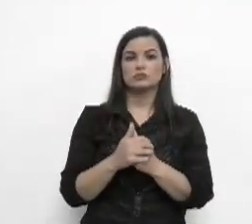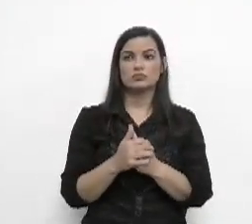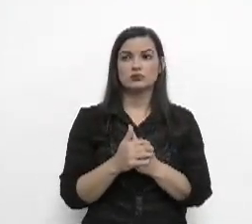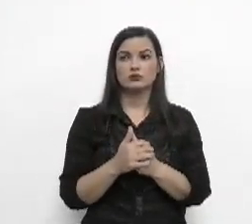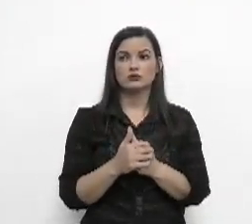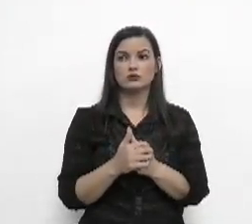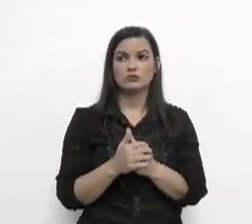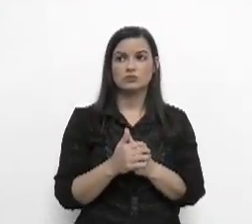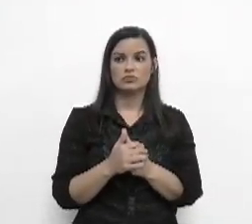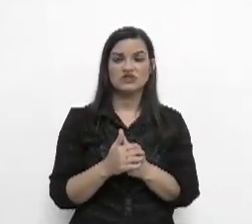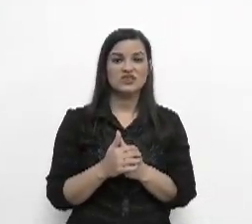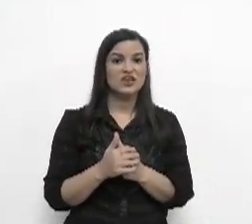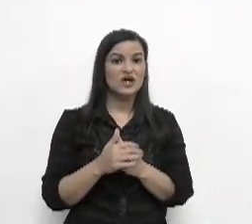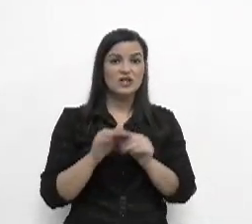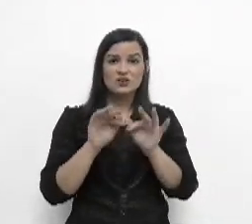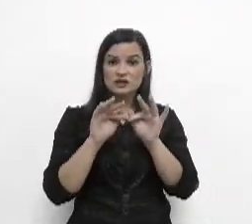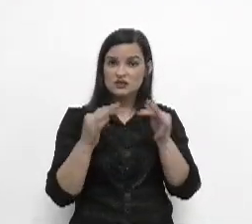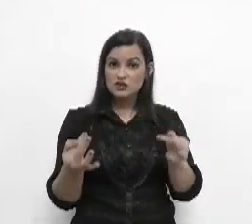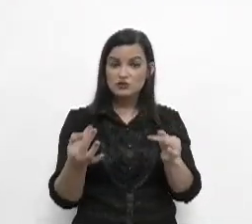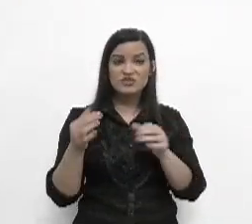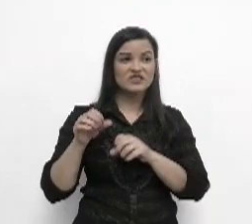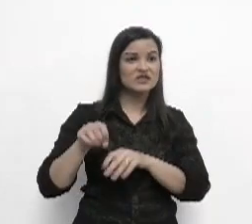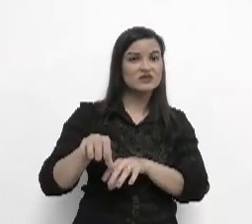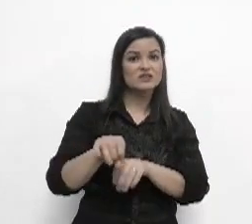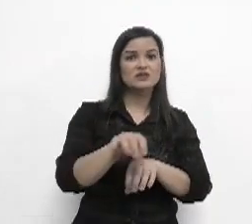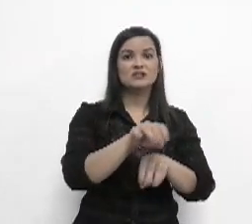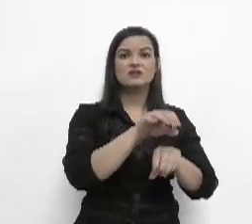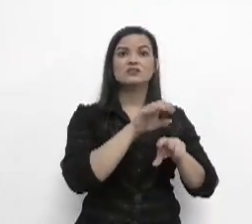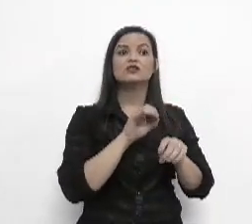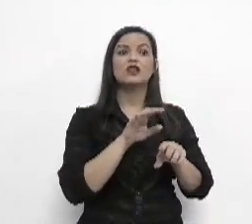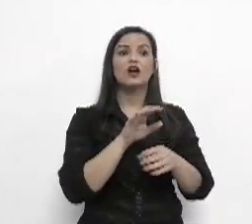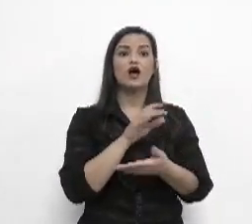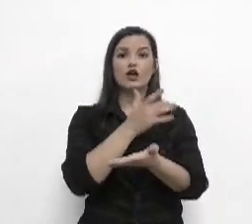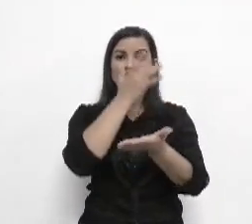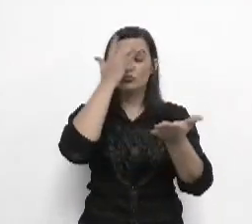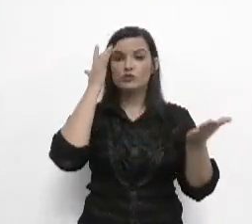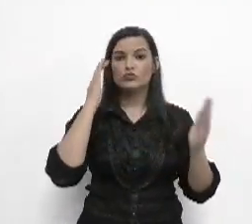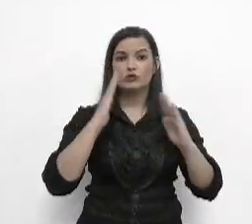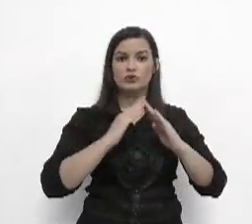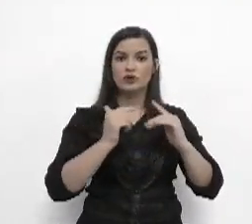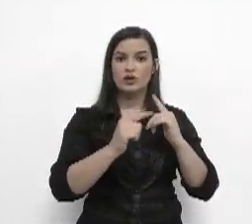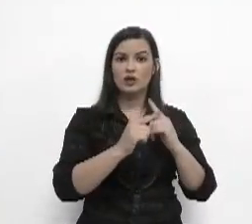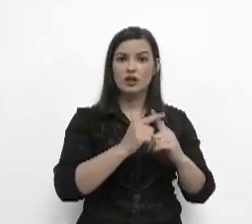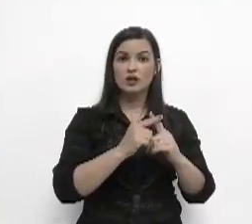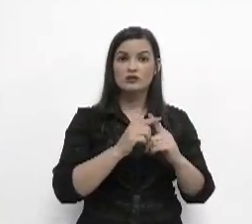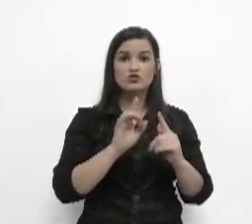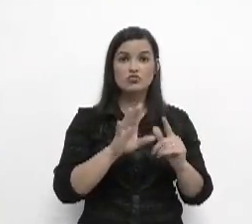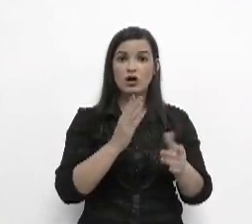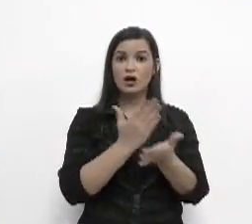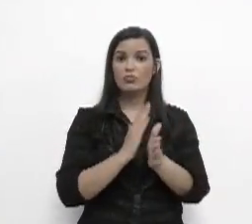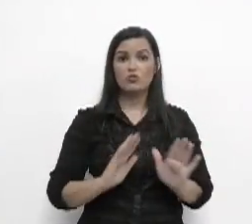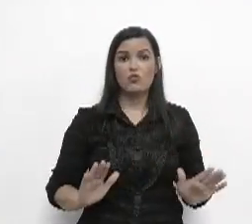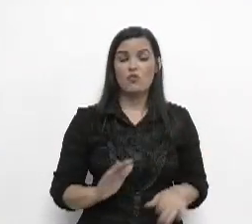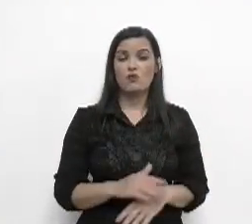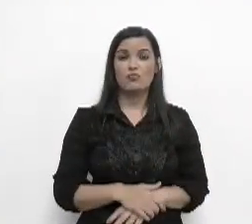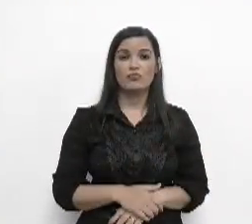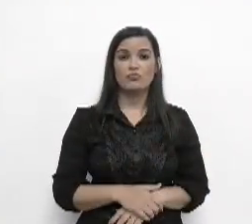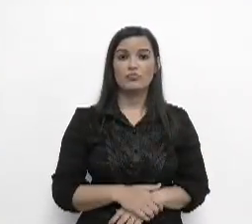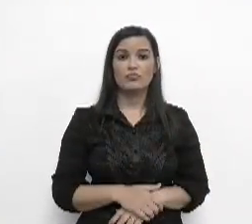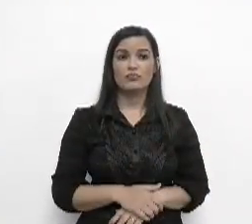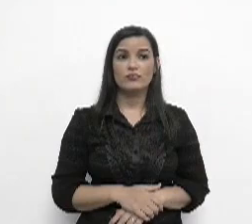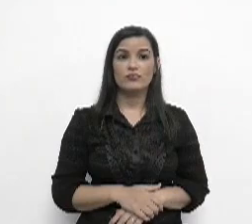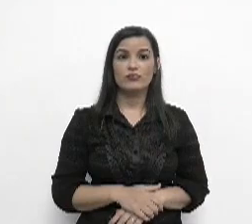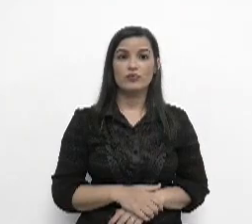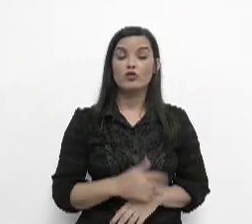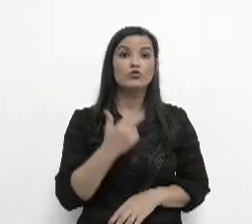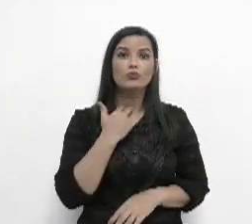simplesmente ensinar os seus membros a palavra de Deus e terminar ali. 그들이 아는 그 성경이 하나님께 집중하도록 그들의 삶을 이끌어야 합니다. É fazer com que